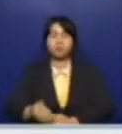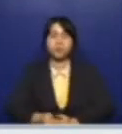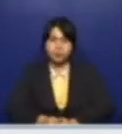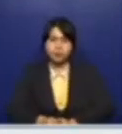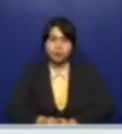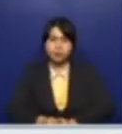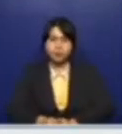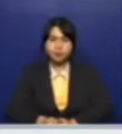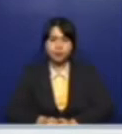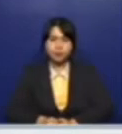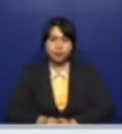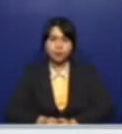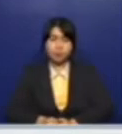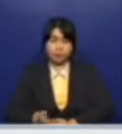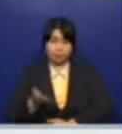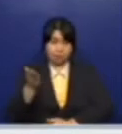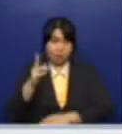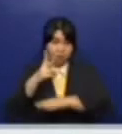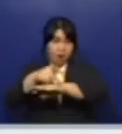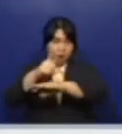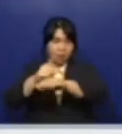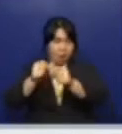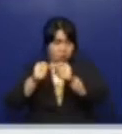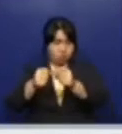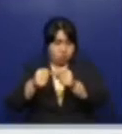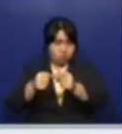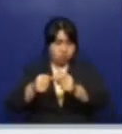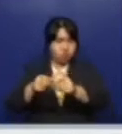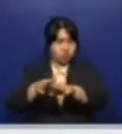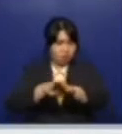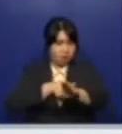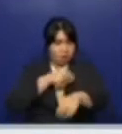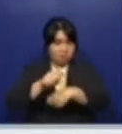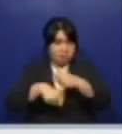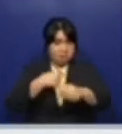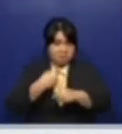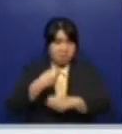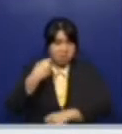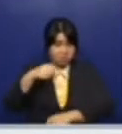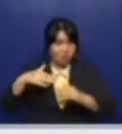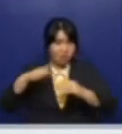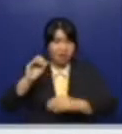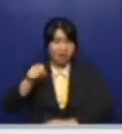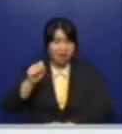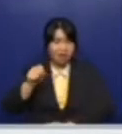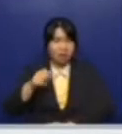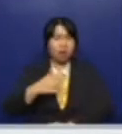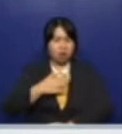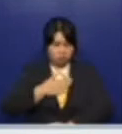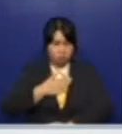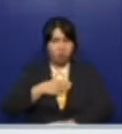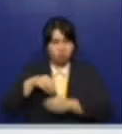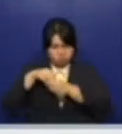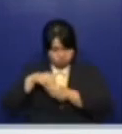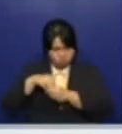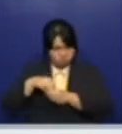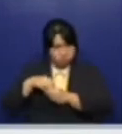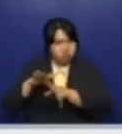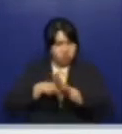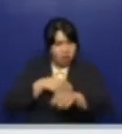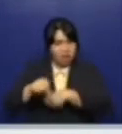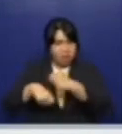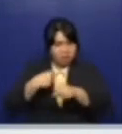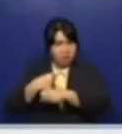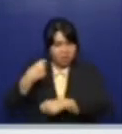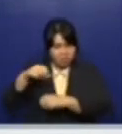ท่านประธานอยู่สภามาหลายสิบปีด้วยกันผมอยู่สภามาหลายสิบปีด้วยกันท่าน